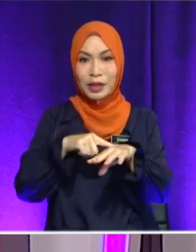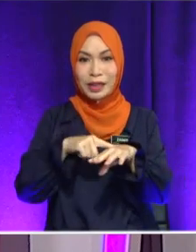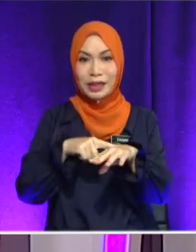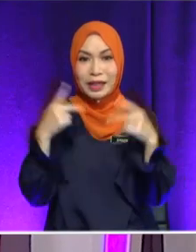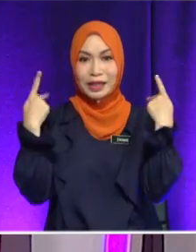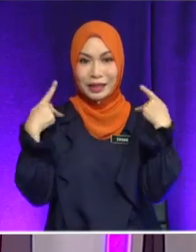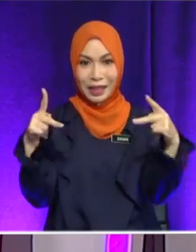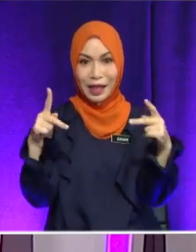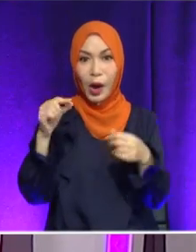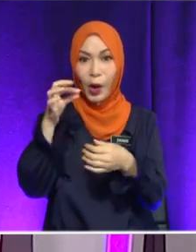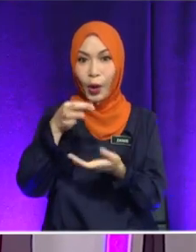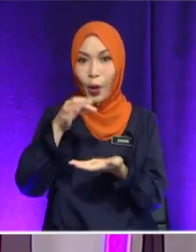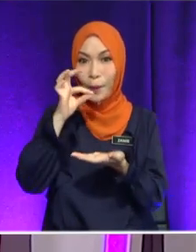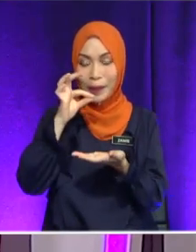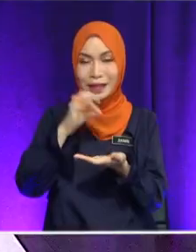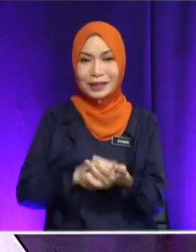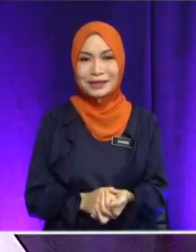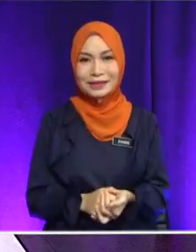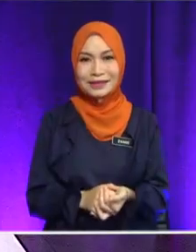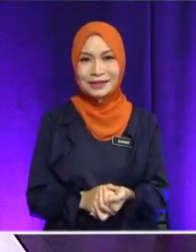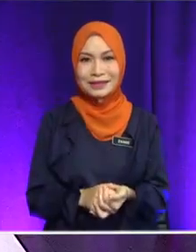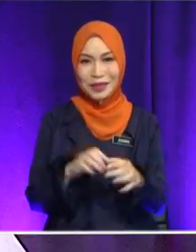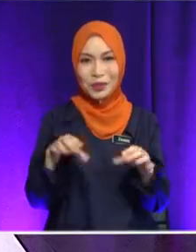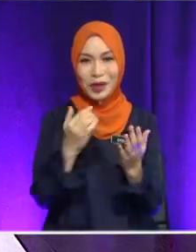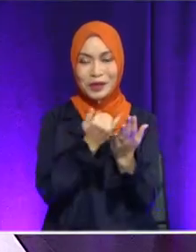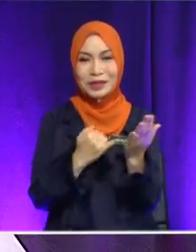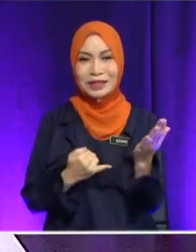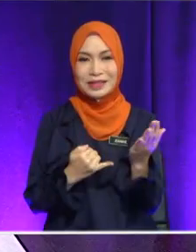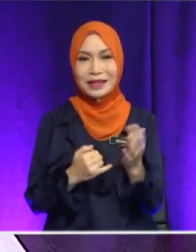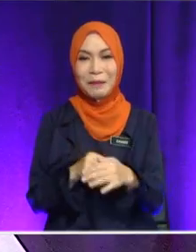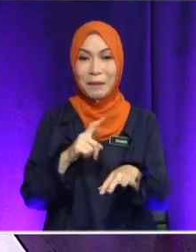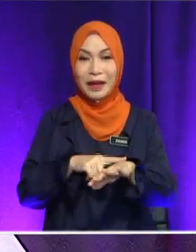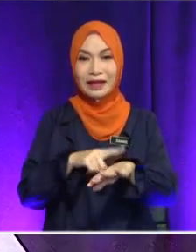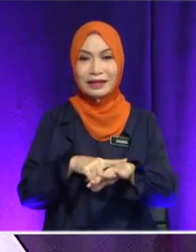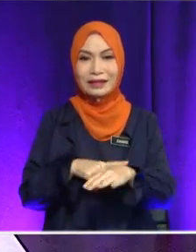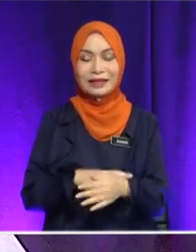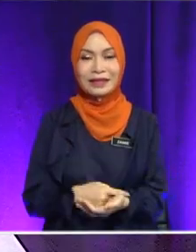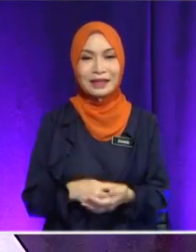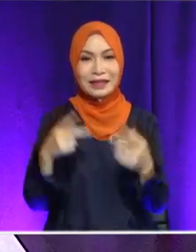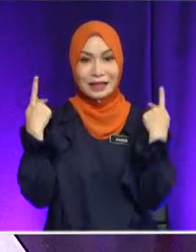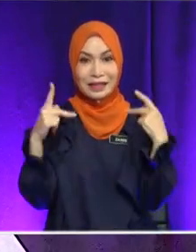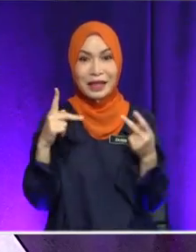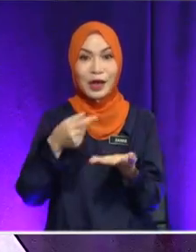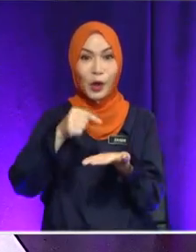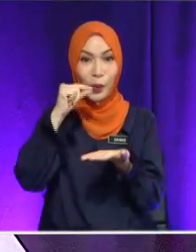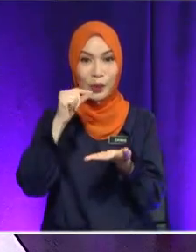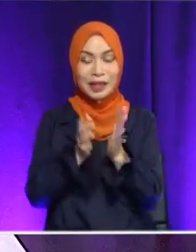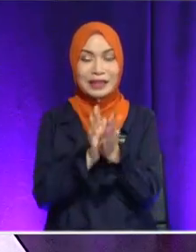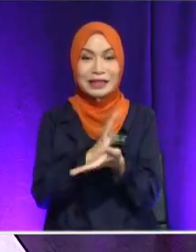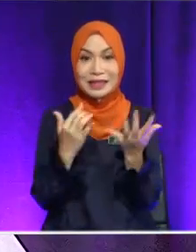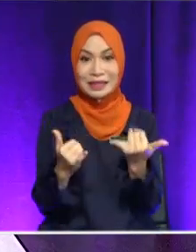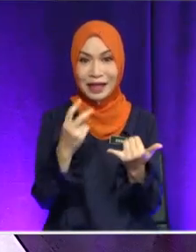kok di depan kita tuh adalah subjektif itu yaitu botol dan juga cawan Nah betul kan